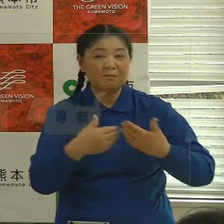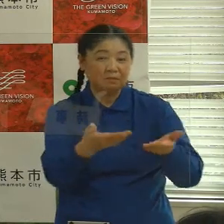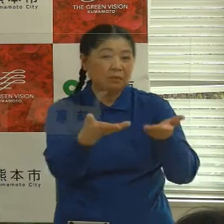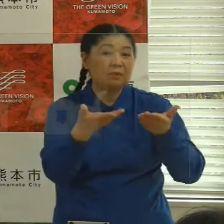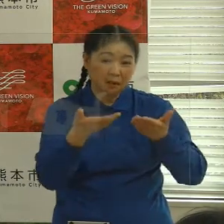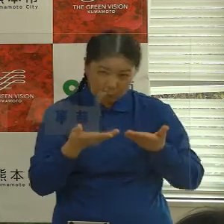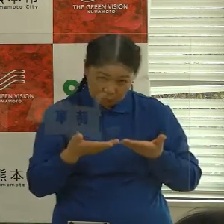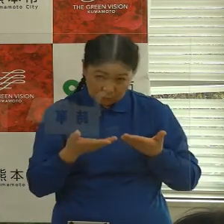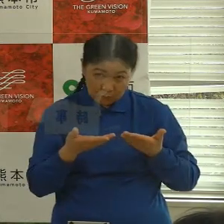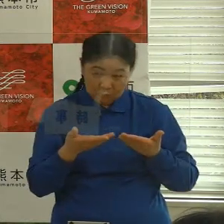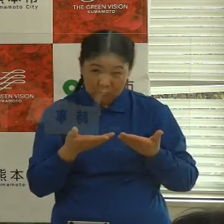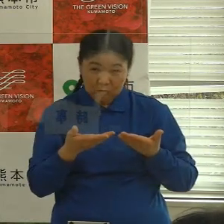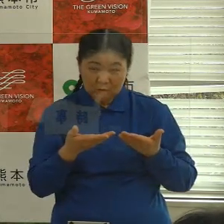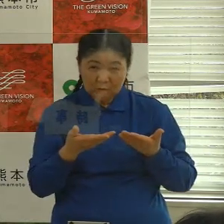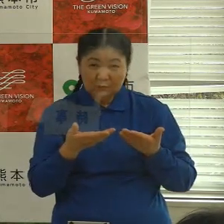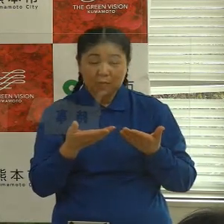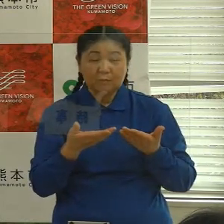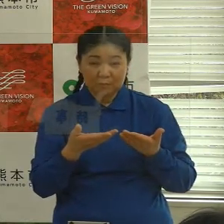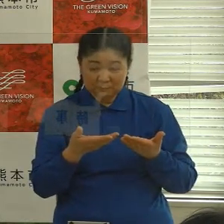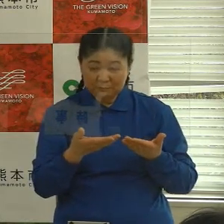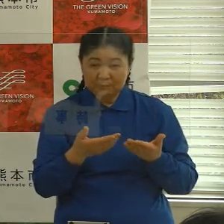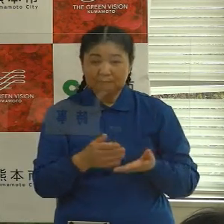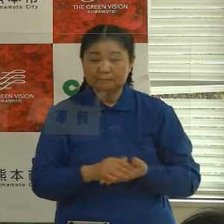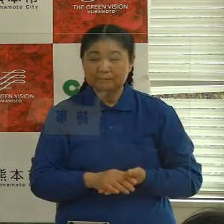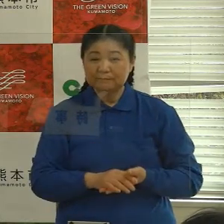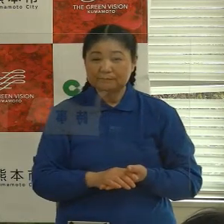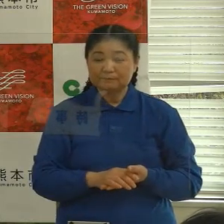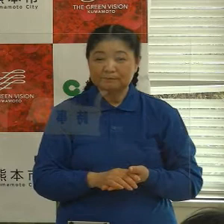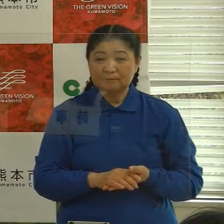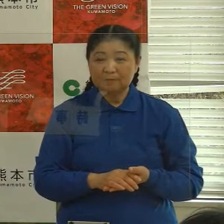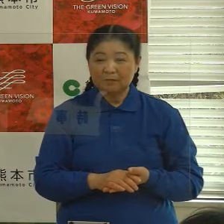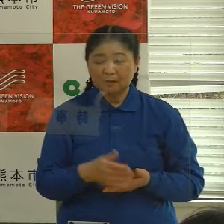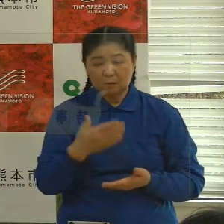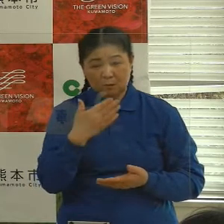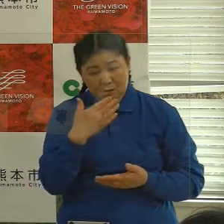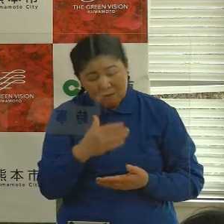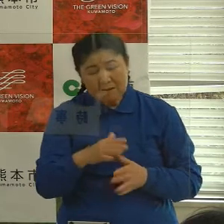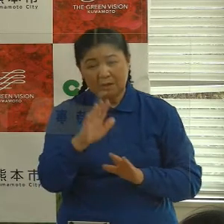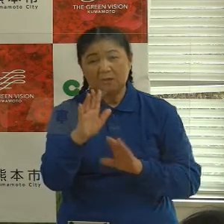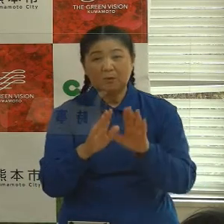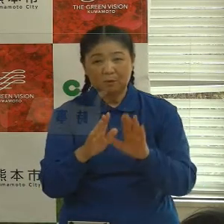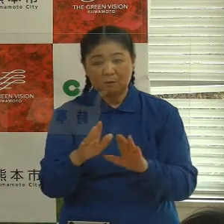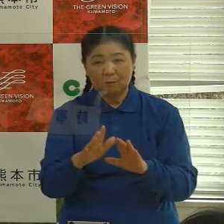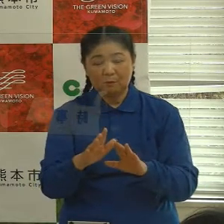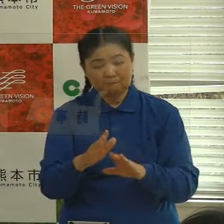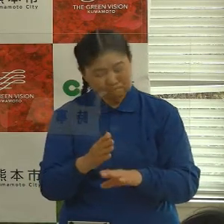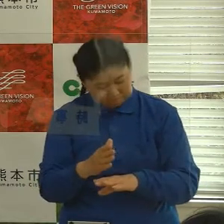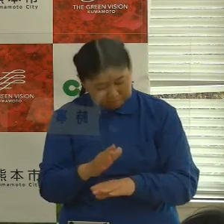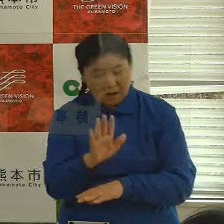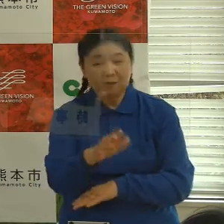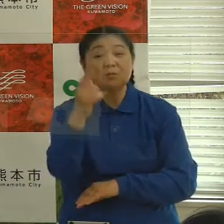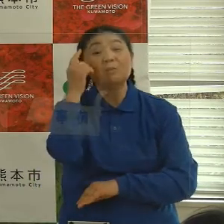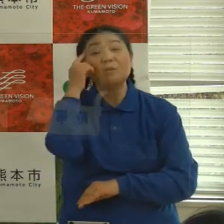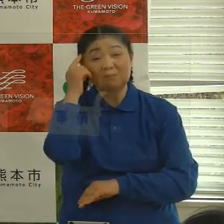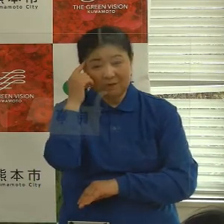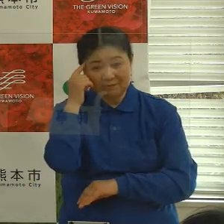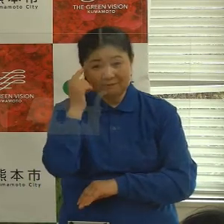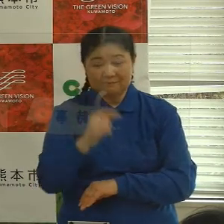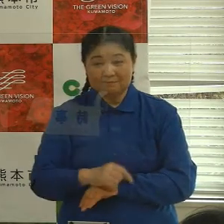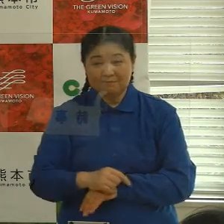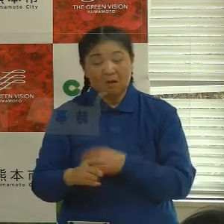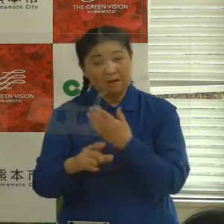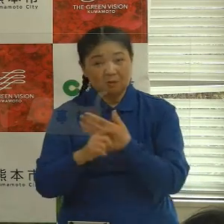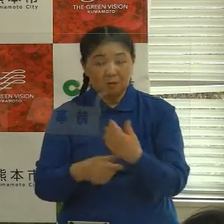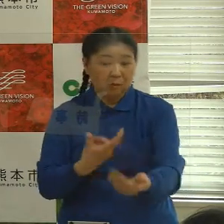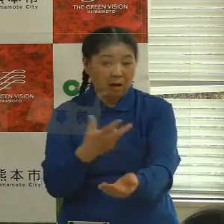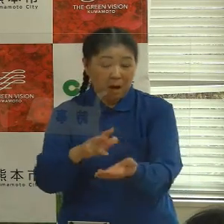くということ、そして、不便な状況ではまだまだありますけれども、例えば